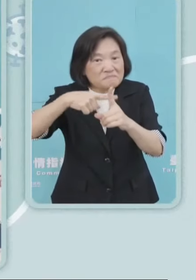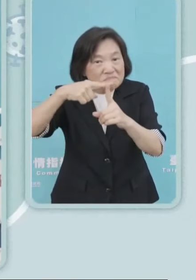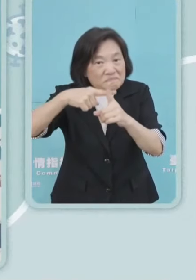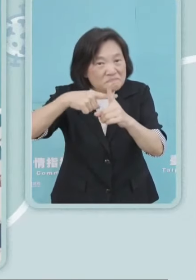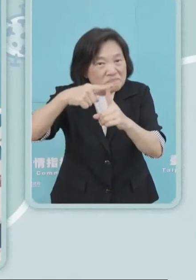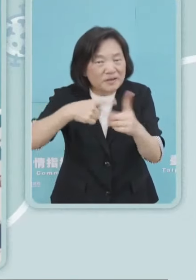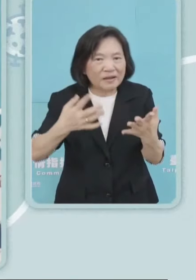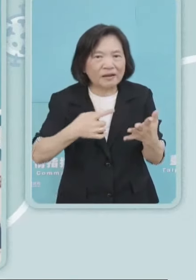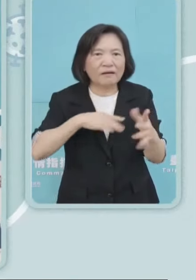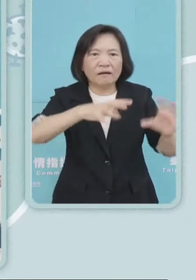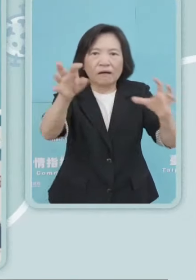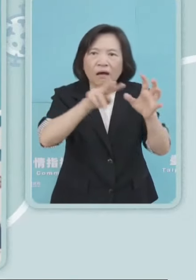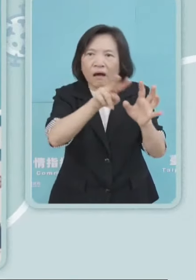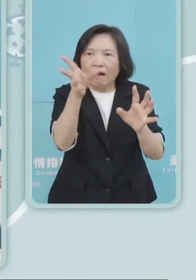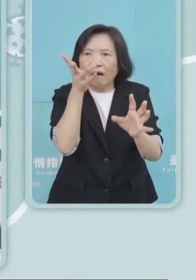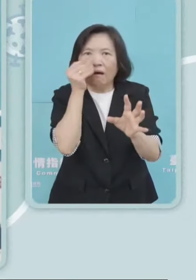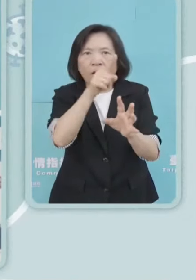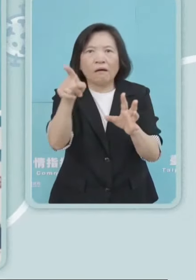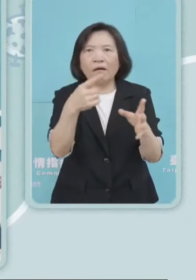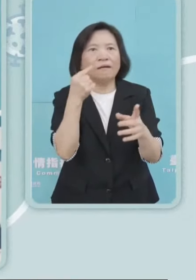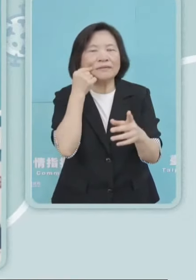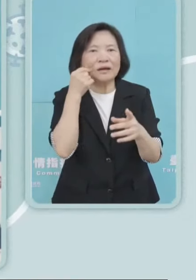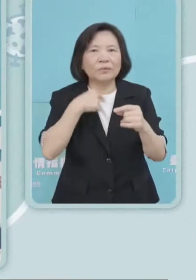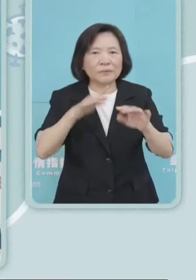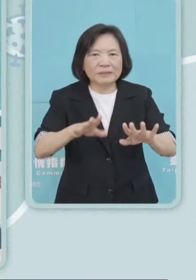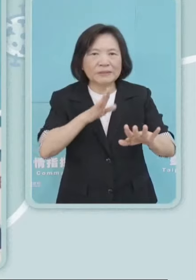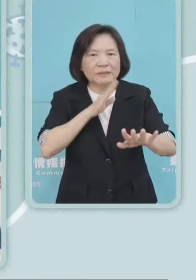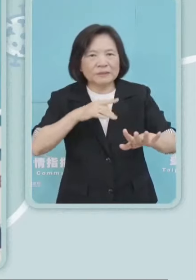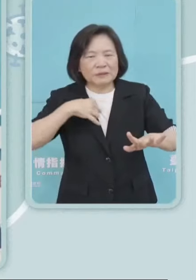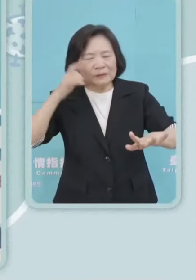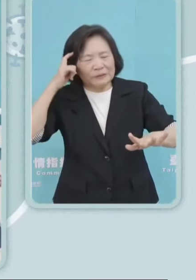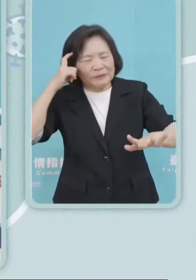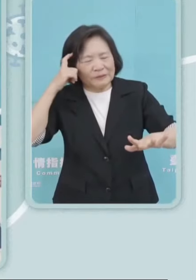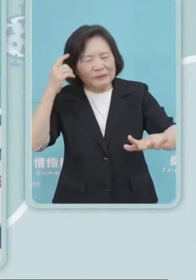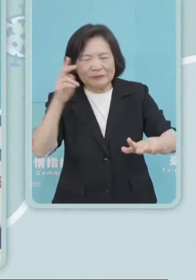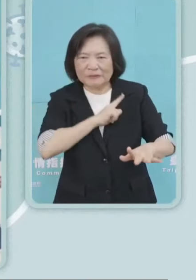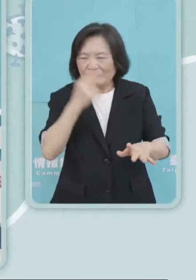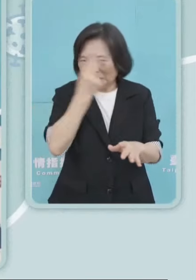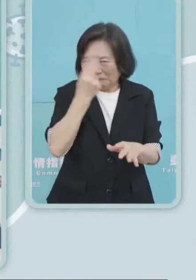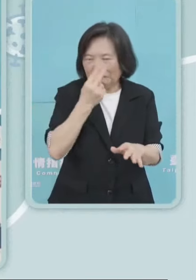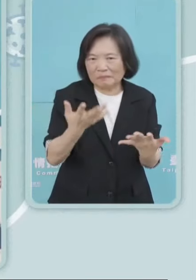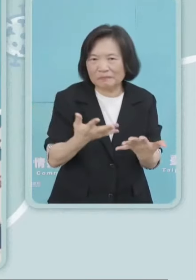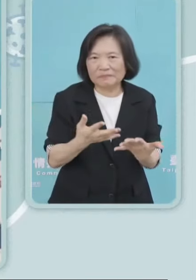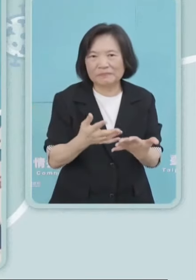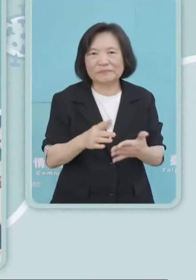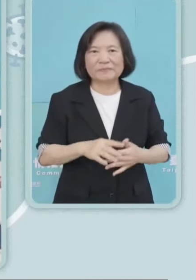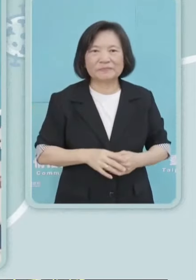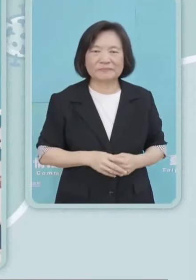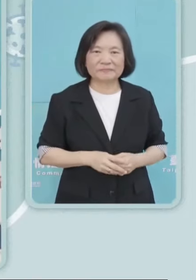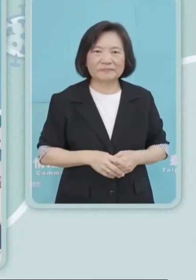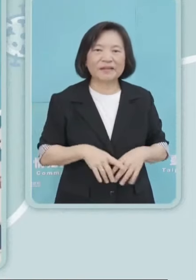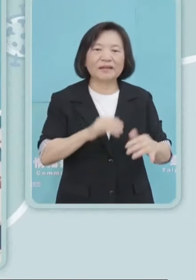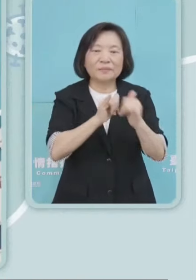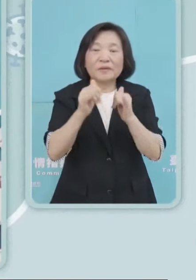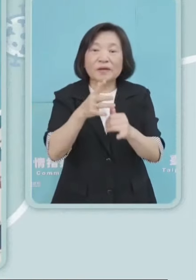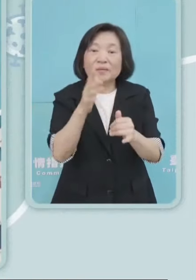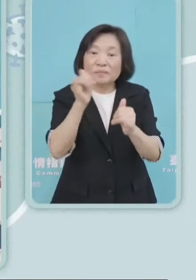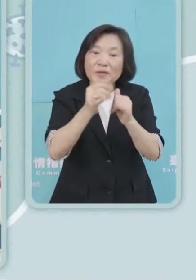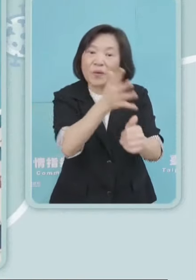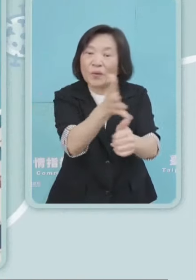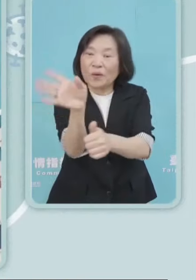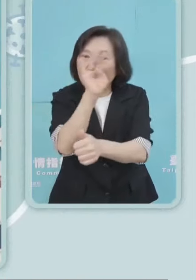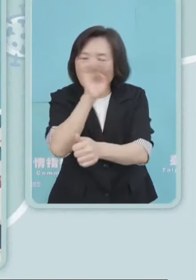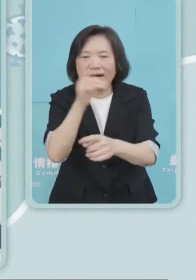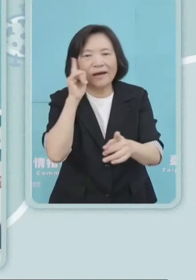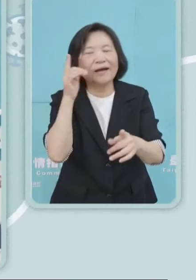界没有先例可以看哦。等我们现在等于是摸着石头过河，你知道吗？所以是这样的哦，民调是反